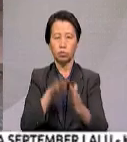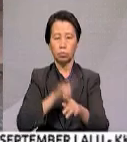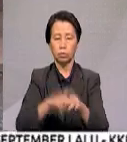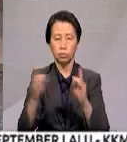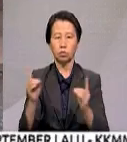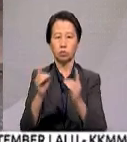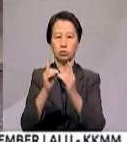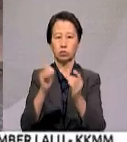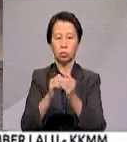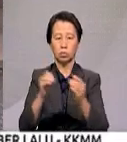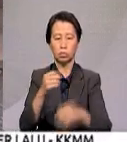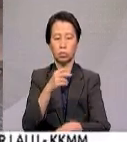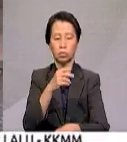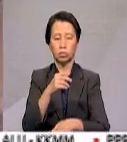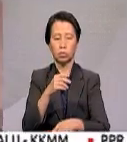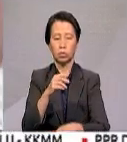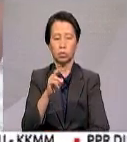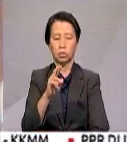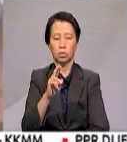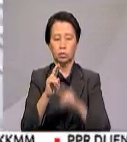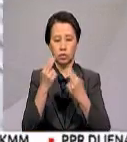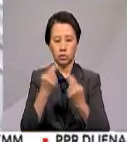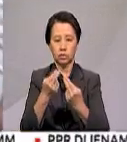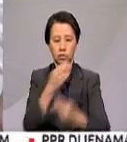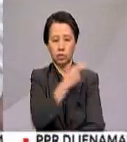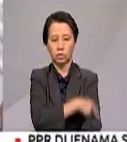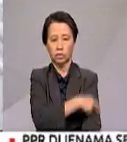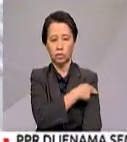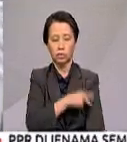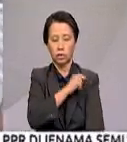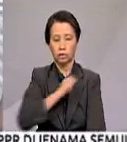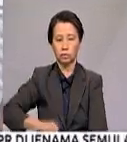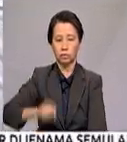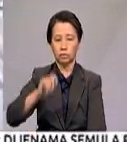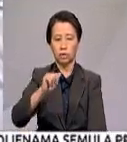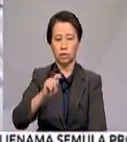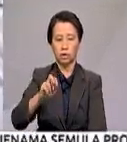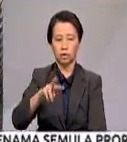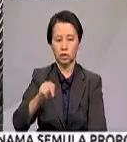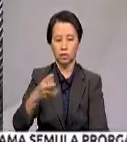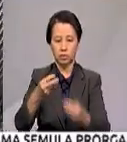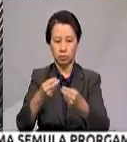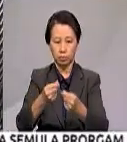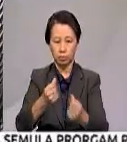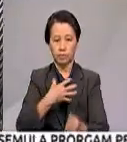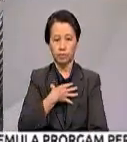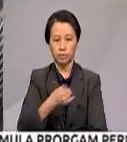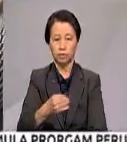ditemui di perkarangan Unit Perubatan Forensik Hospital Tengku Anis, Pasir Putih.